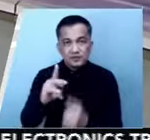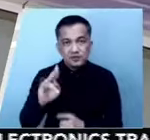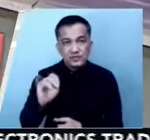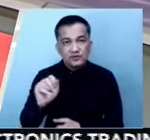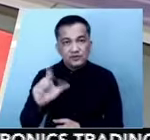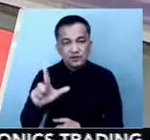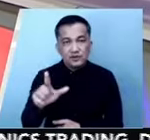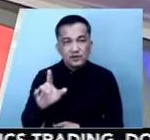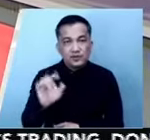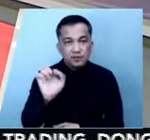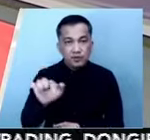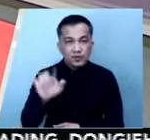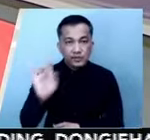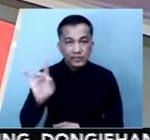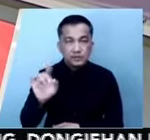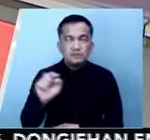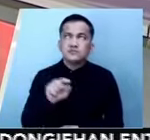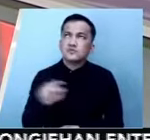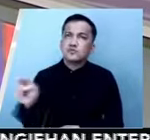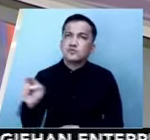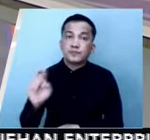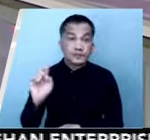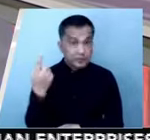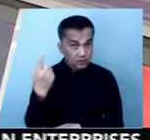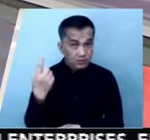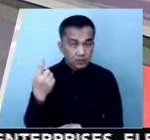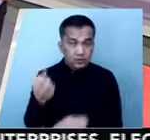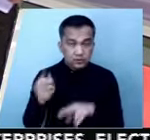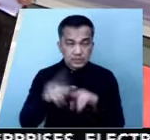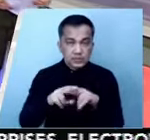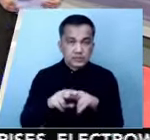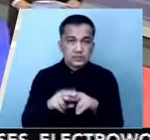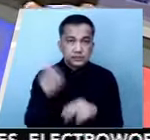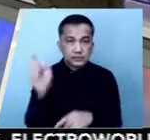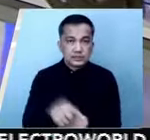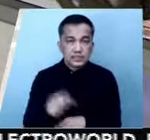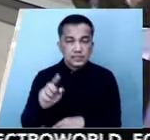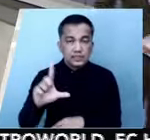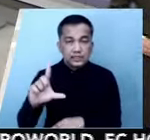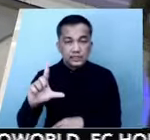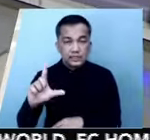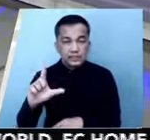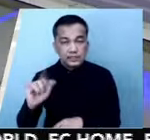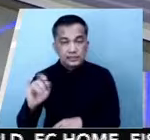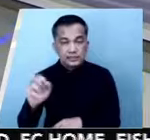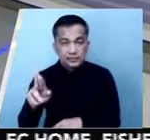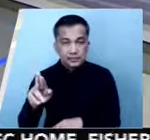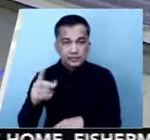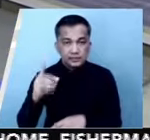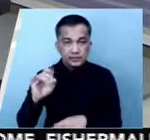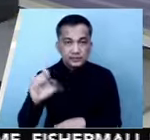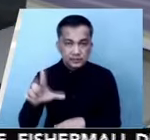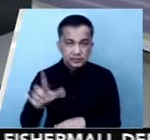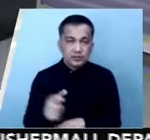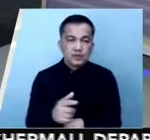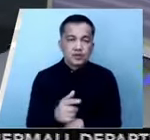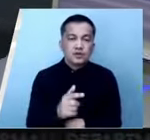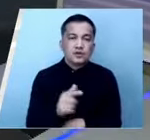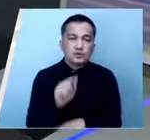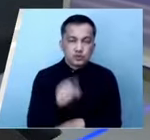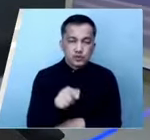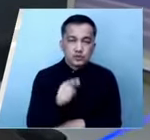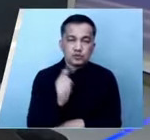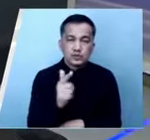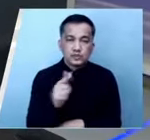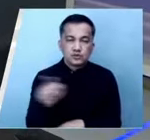centavos hanggang 1 peso. Ang dagdag sa kada litro ng diesel. 20 to 40 centavos a month sa kada litro ng